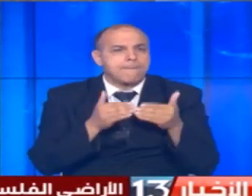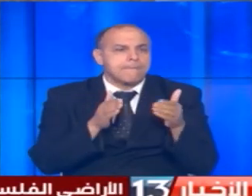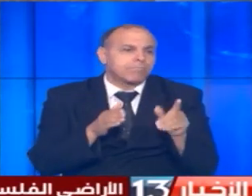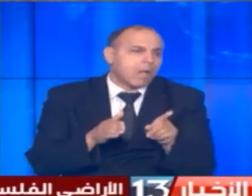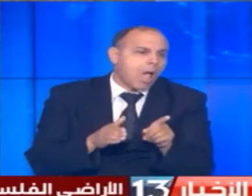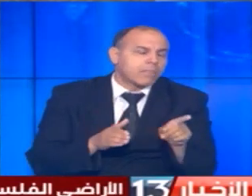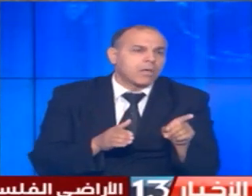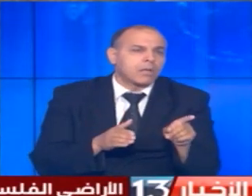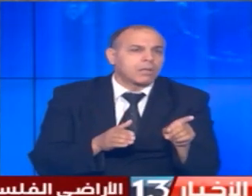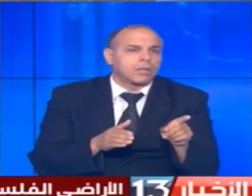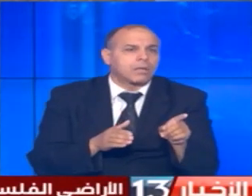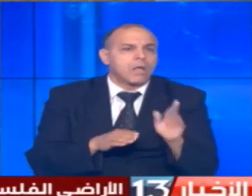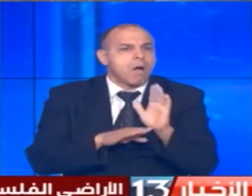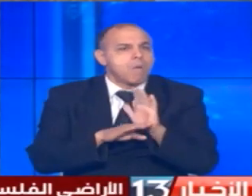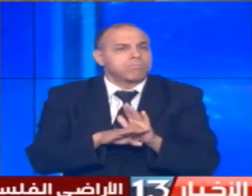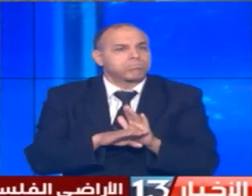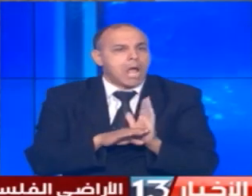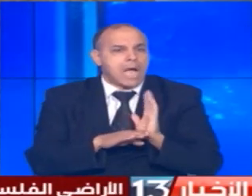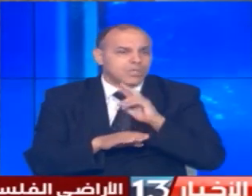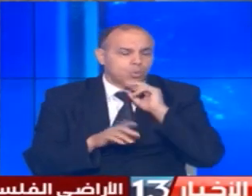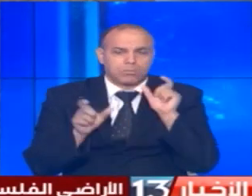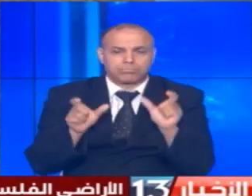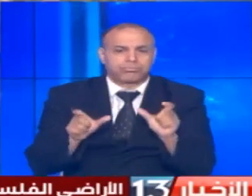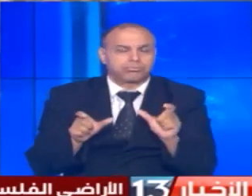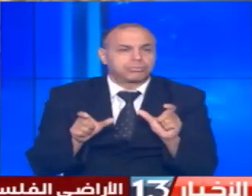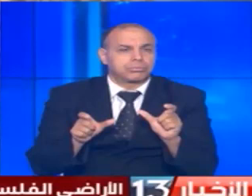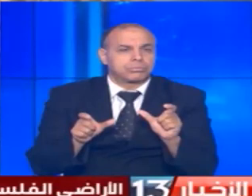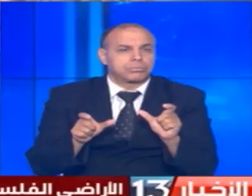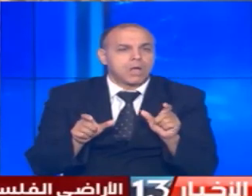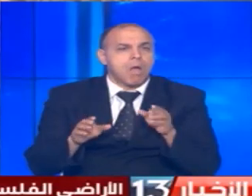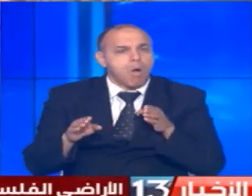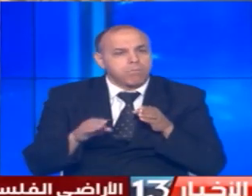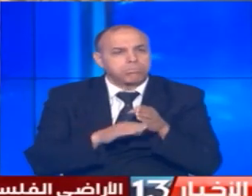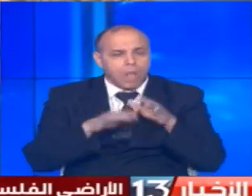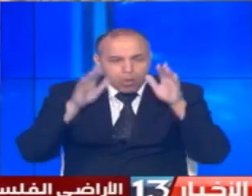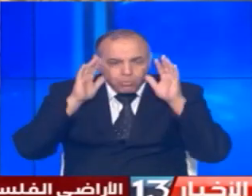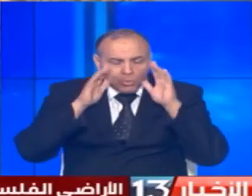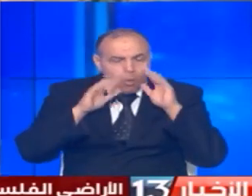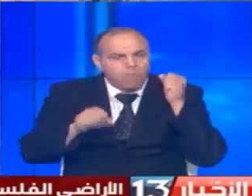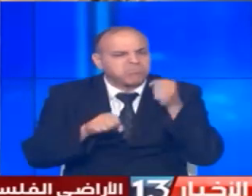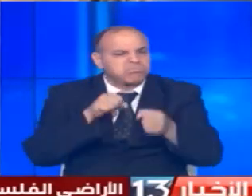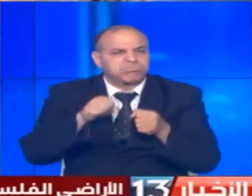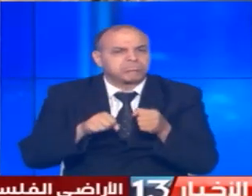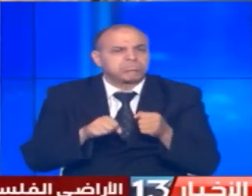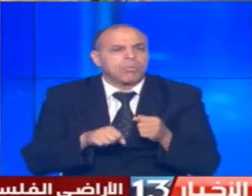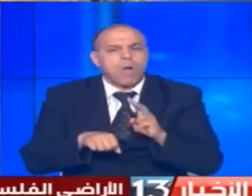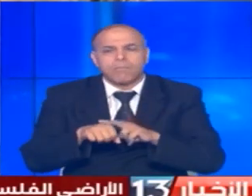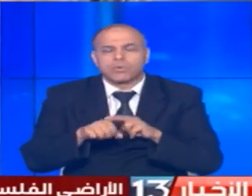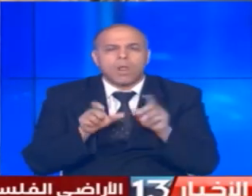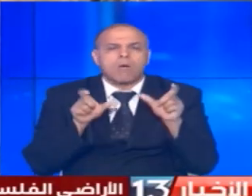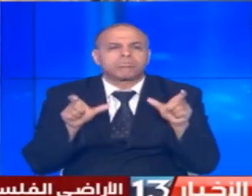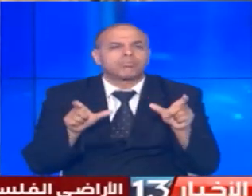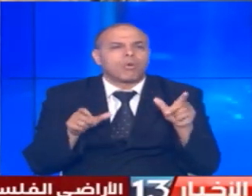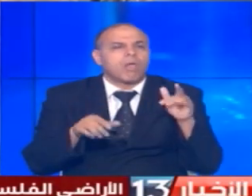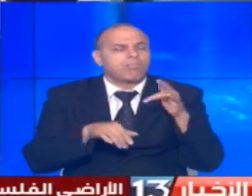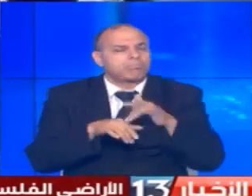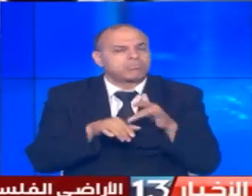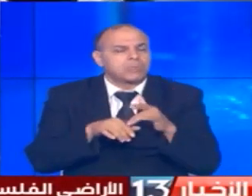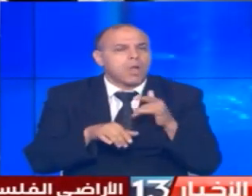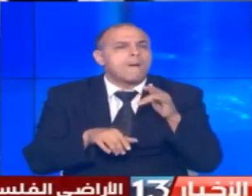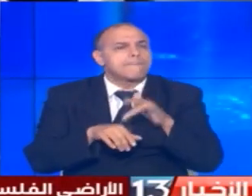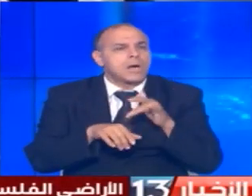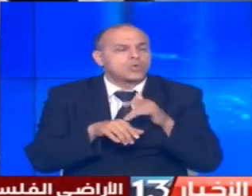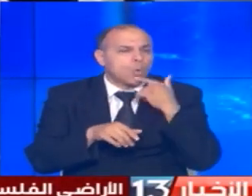المغاربة تحت حراسة جنود الاحتلال الذين اعتدوا على المصلين ومسؤولي الأوقاف وحراس المسجد وأصابوا